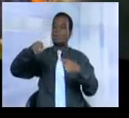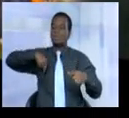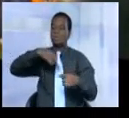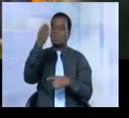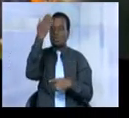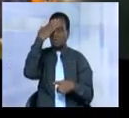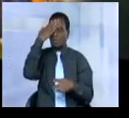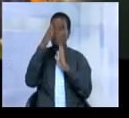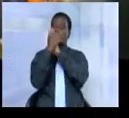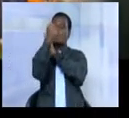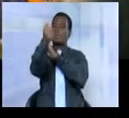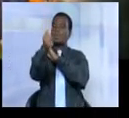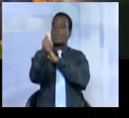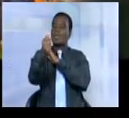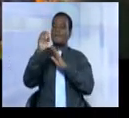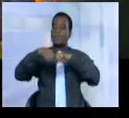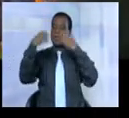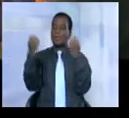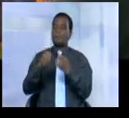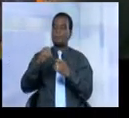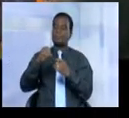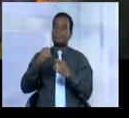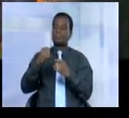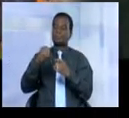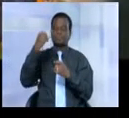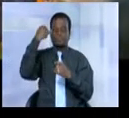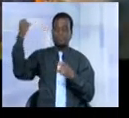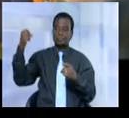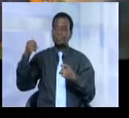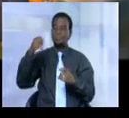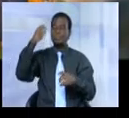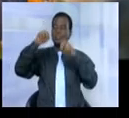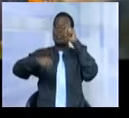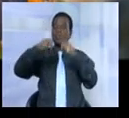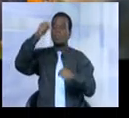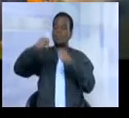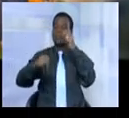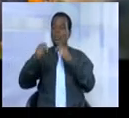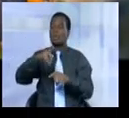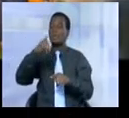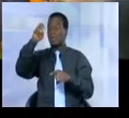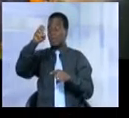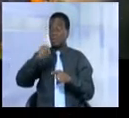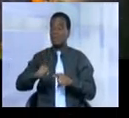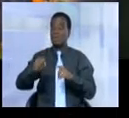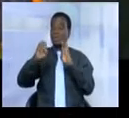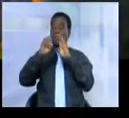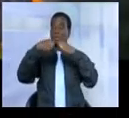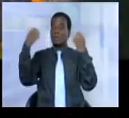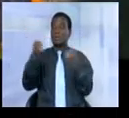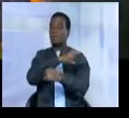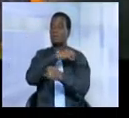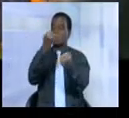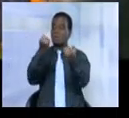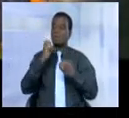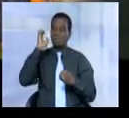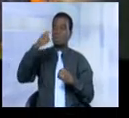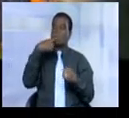la qualité des entreprises japonaises, la compétitivité des entreprises, et je voudrais